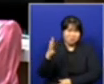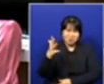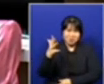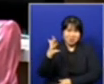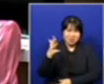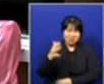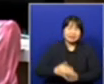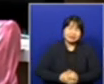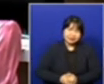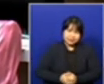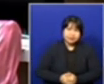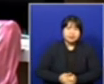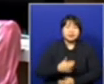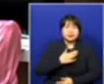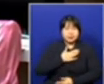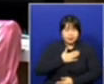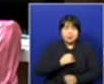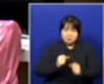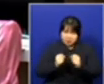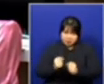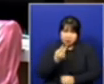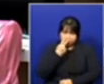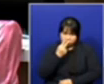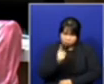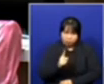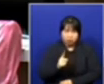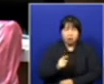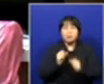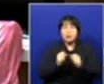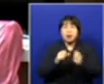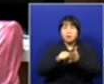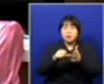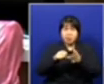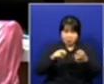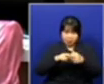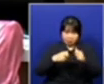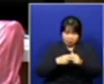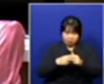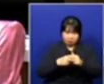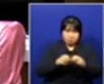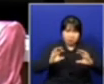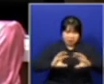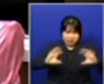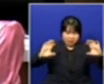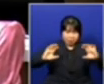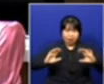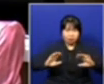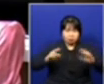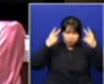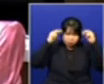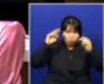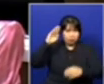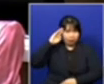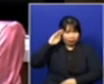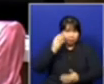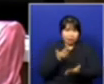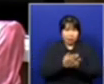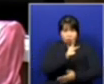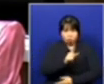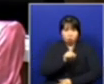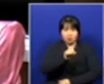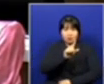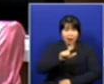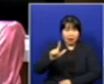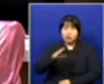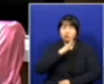ผมพยายามจะมองเห็นแนวทางการแก้ไขปัญหานะครับว่ารัฐบาลท่านพลเอกประยุทธ์ที่จะกู้เงิน1ล้านล้านเนี่ยถ้าท่านทำดีม